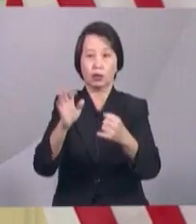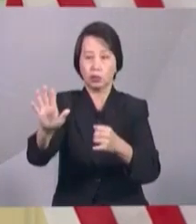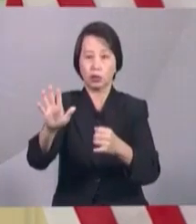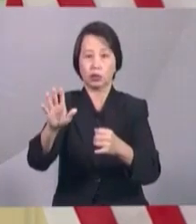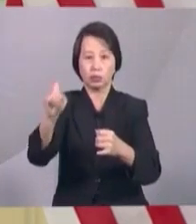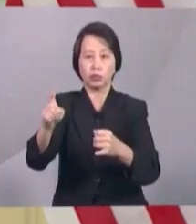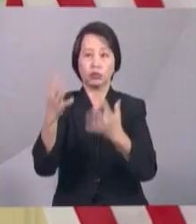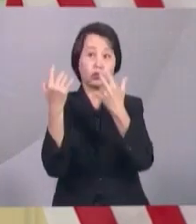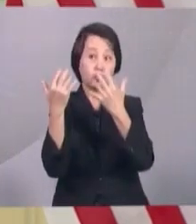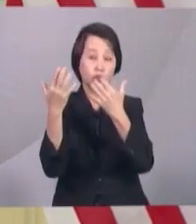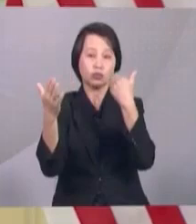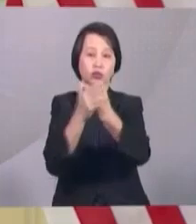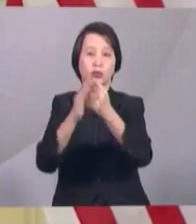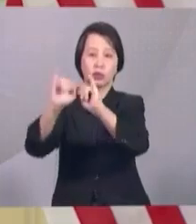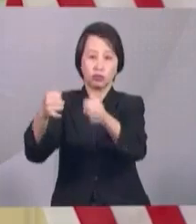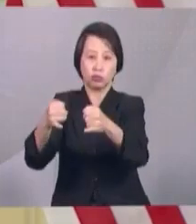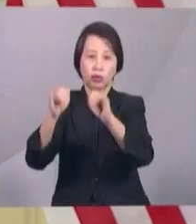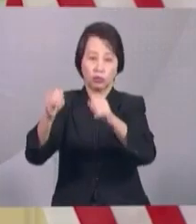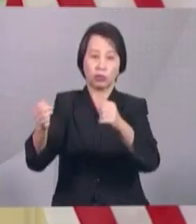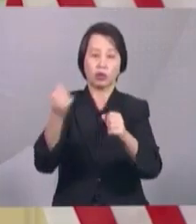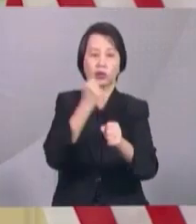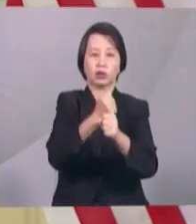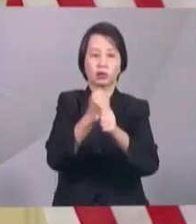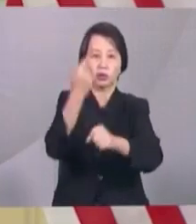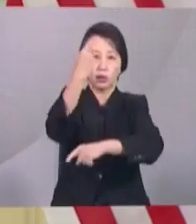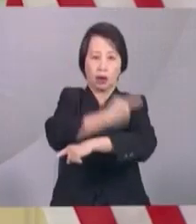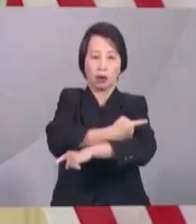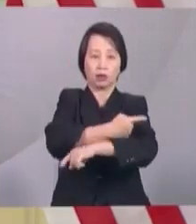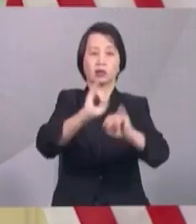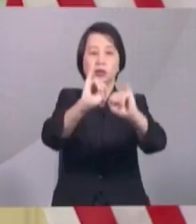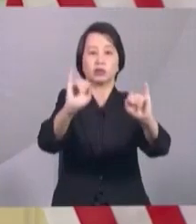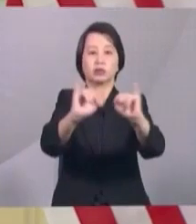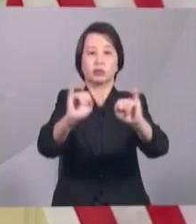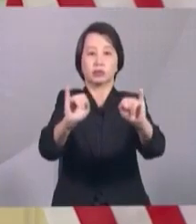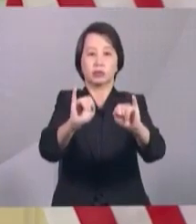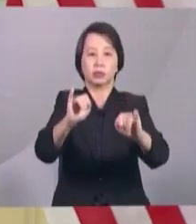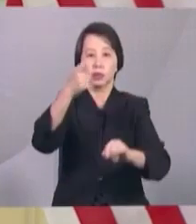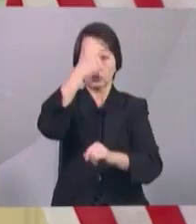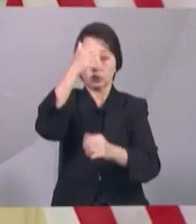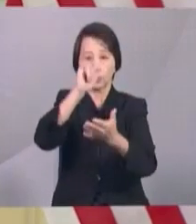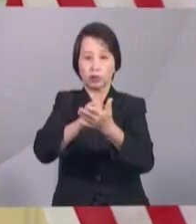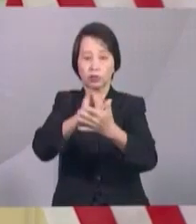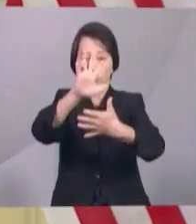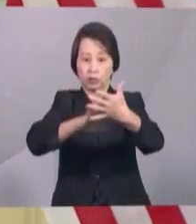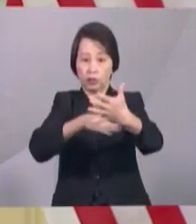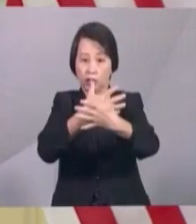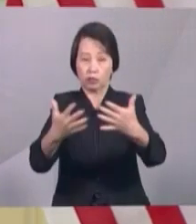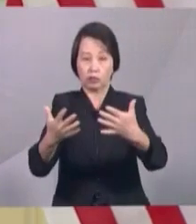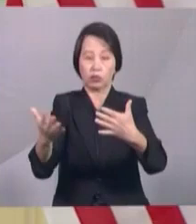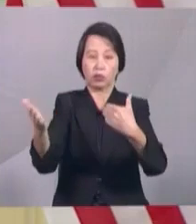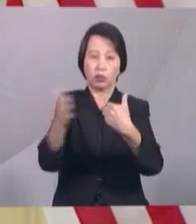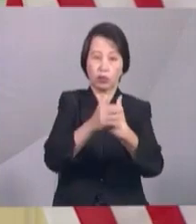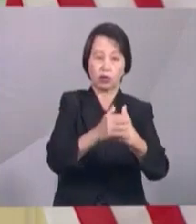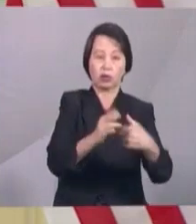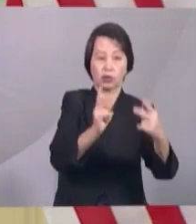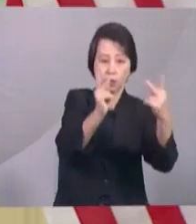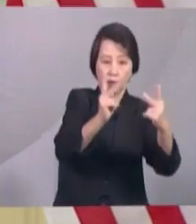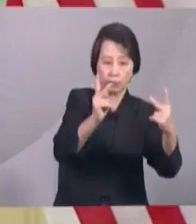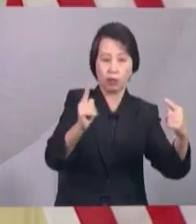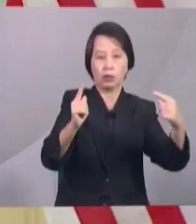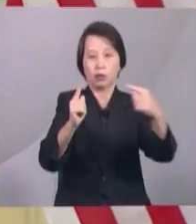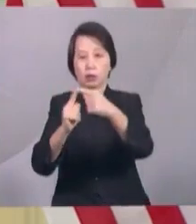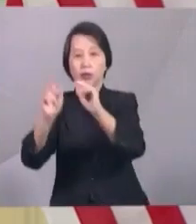perlu tunggu sampai hari Jumaat dan boleh bekerja pada hari Isnin. Sebab itulah jadual kepulangan daripada Khamis hingga